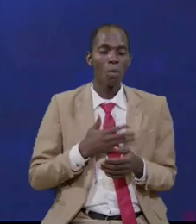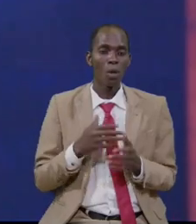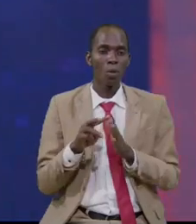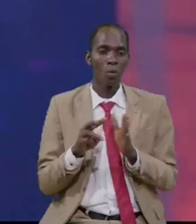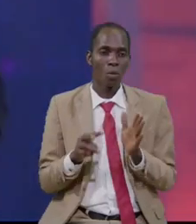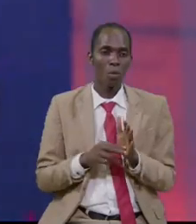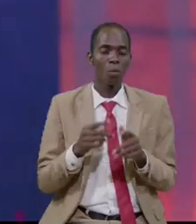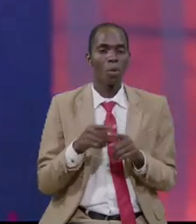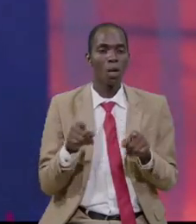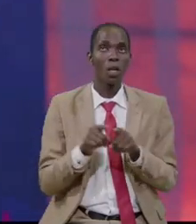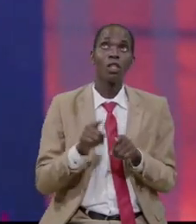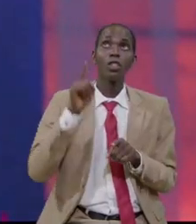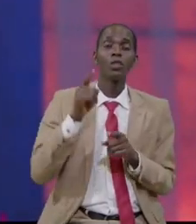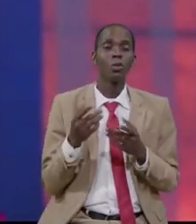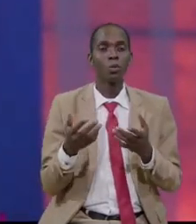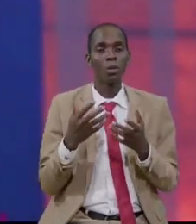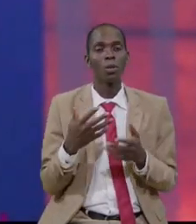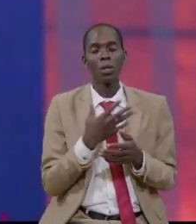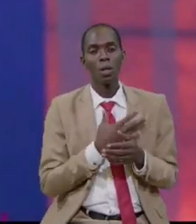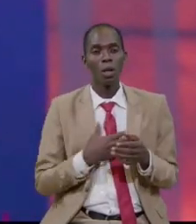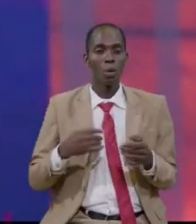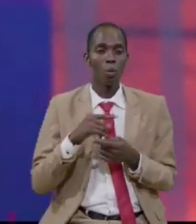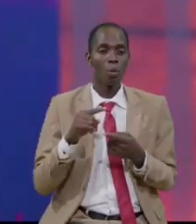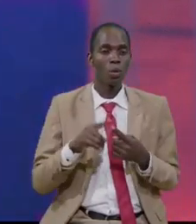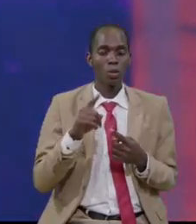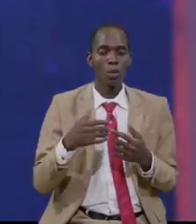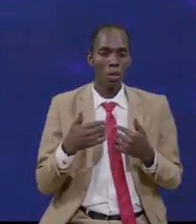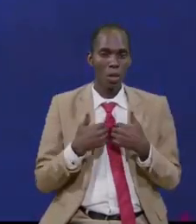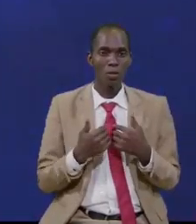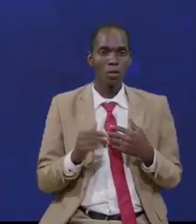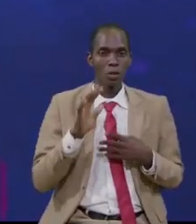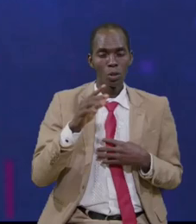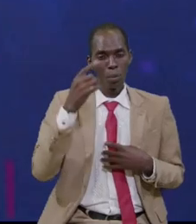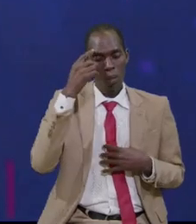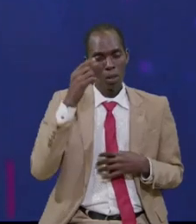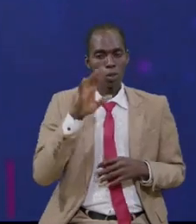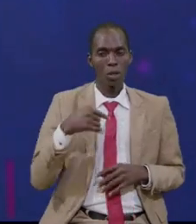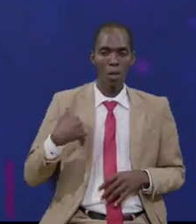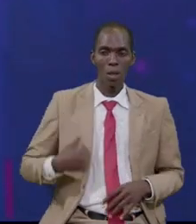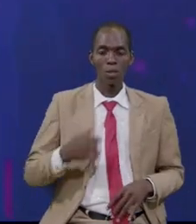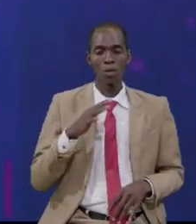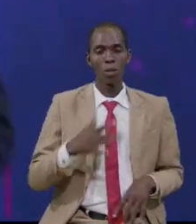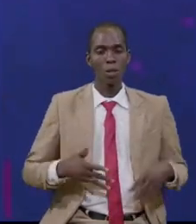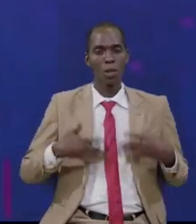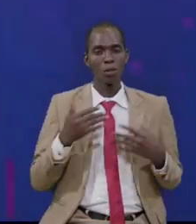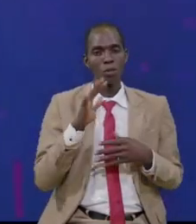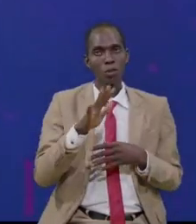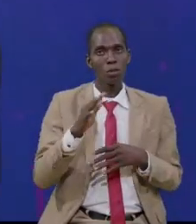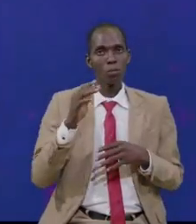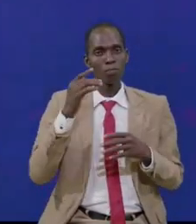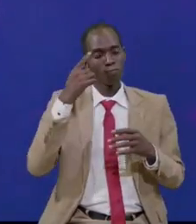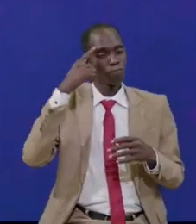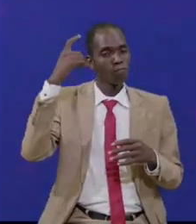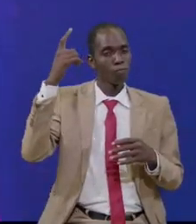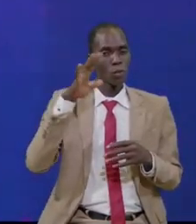volonté. Et c'est lorsque tu as ta pensée, ton cœur, ta vie, ton ambition, ta